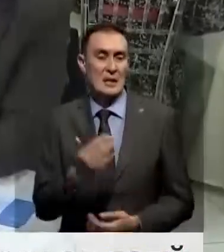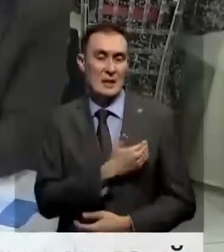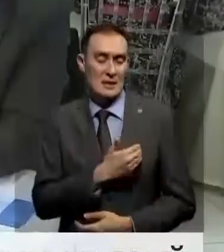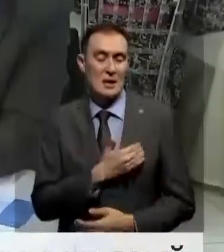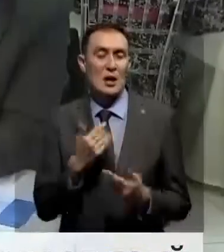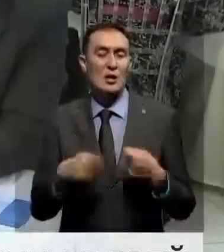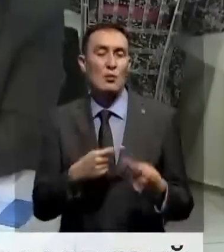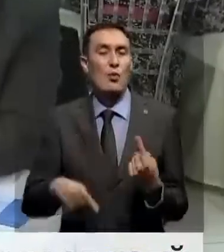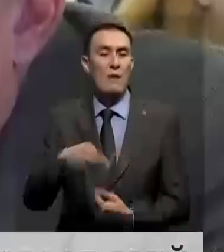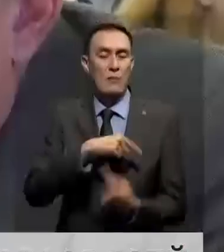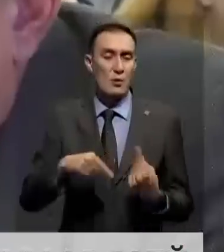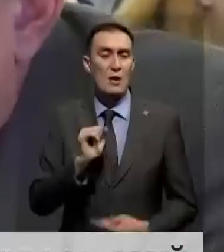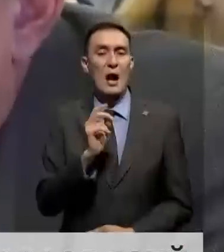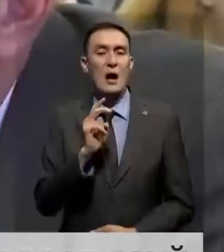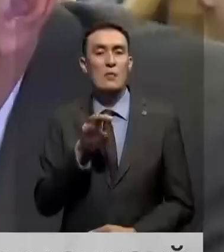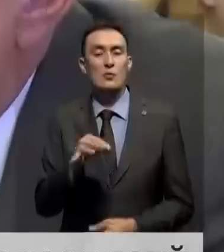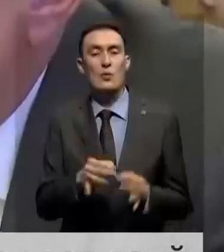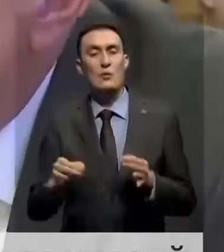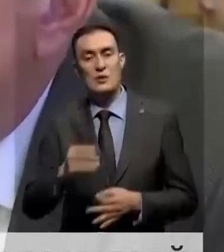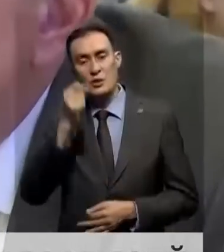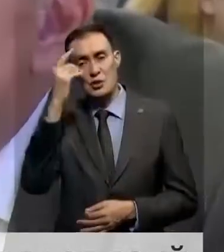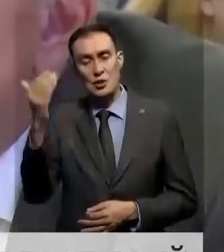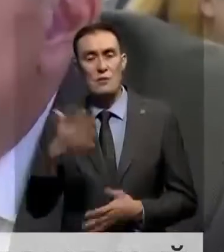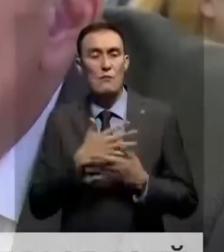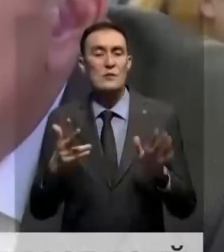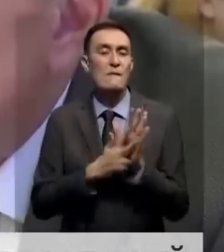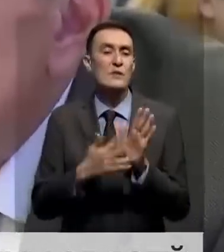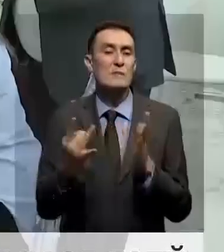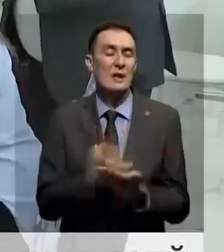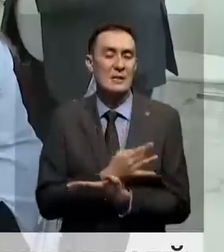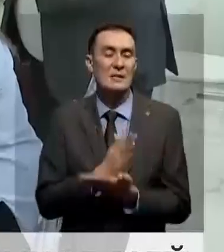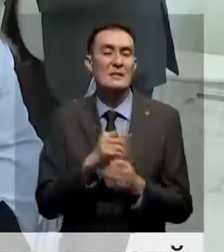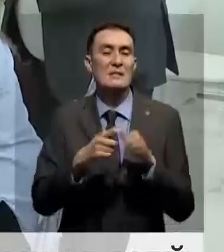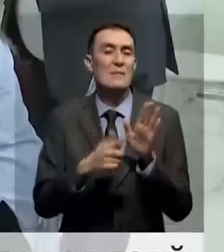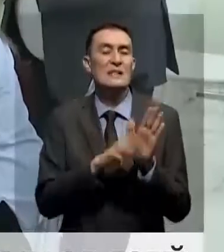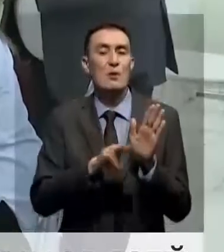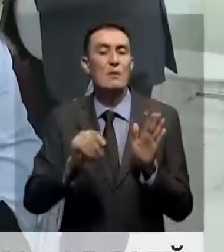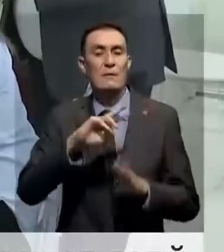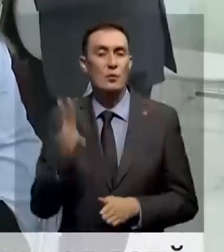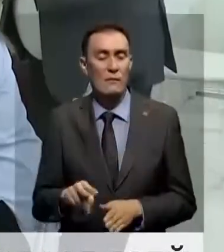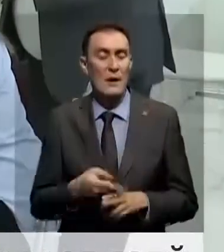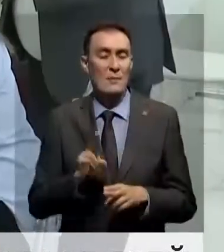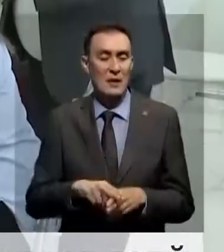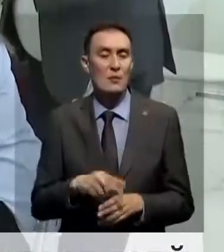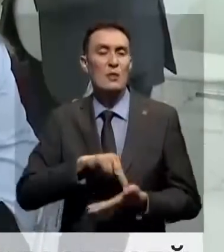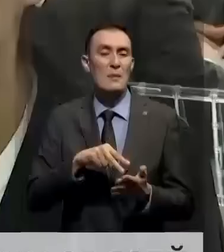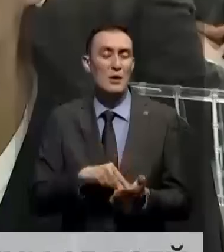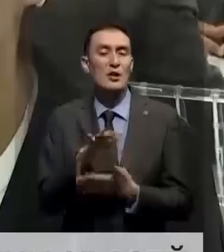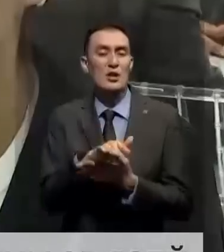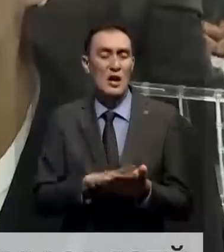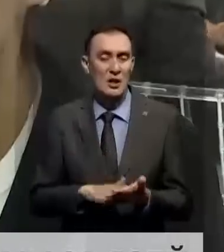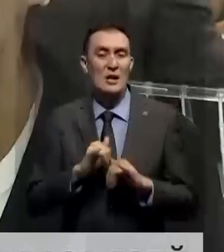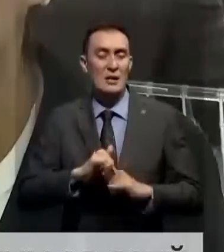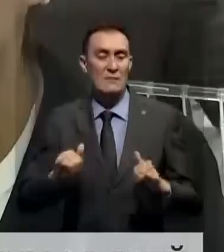году торговый оборот между Акмолинской областью и Чешской республикой возрос в 8 раз и составил 17 миллионов долларов. Поэтому стороны намерены и дальше